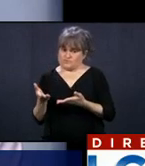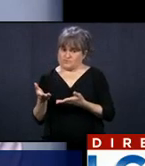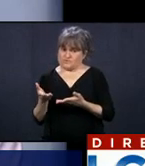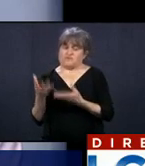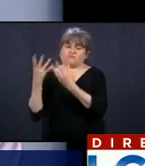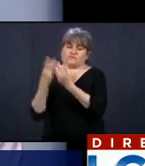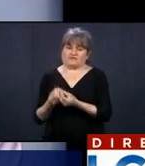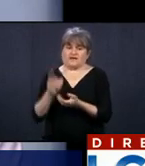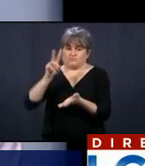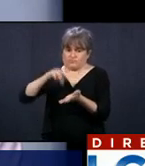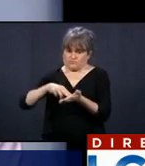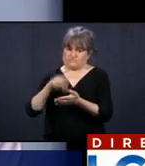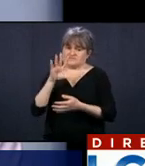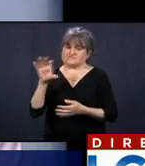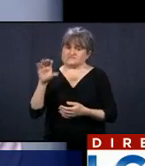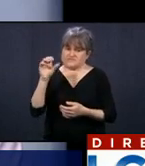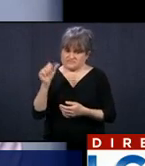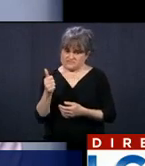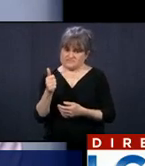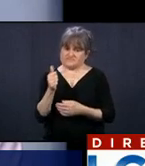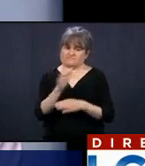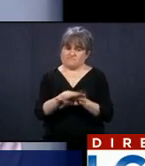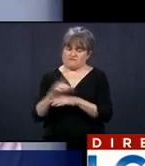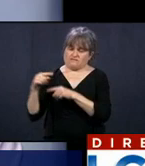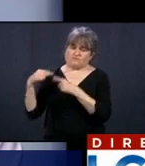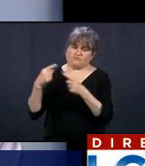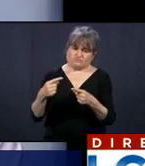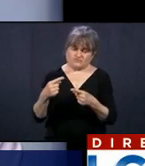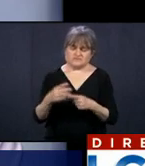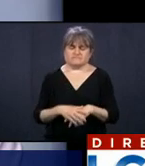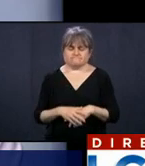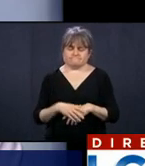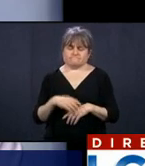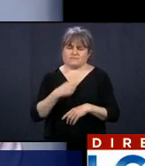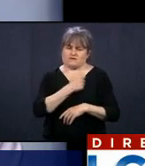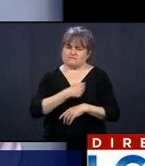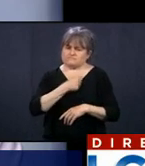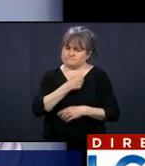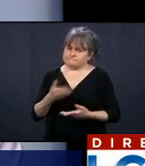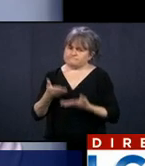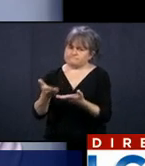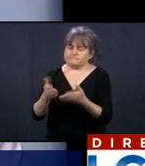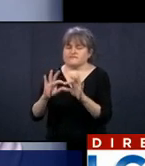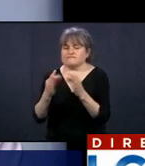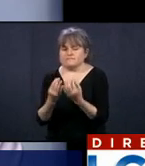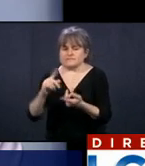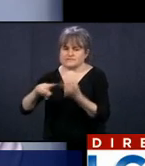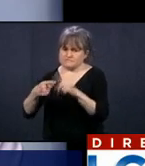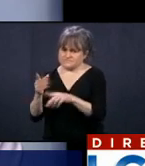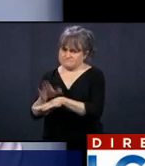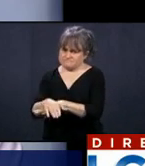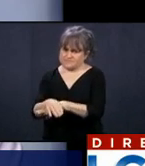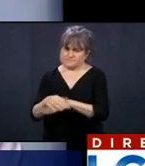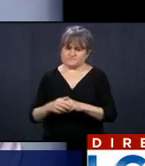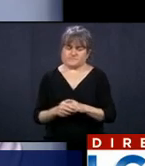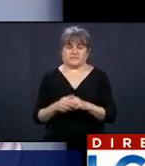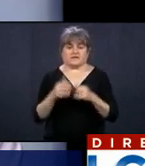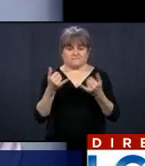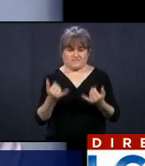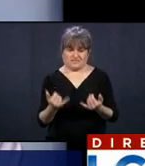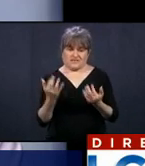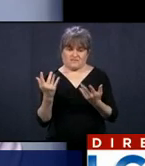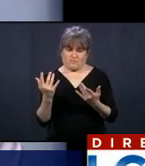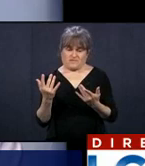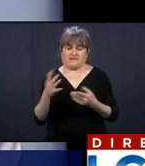2510 décès. Bien sûr, nos condoléances, nos pensées sont avec les familles de ces personnes décédées. On a maintenant